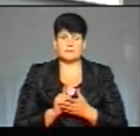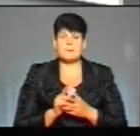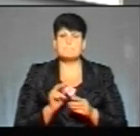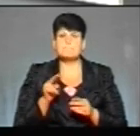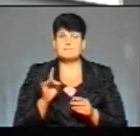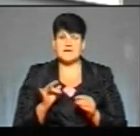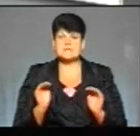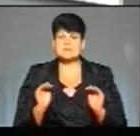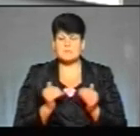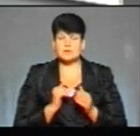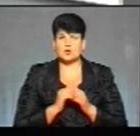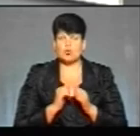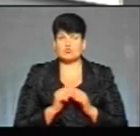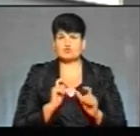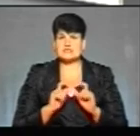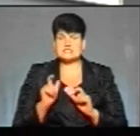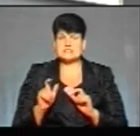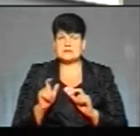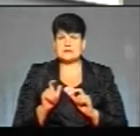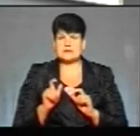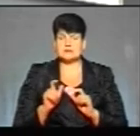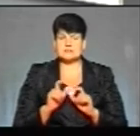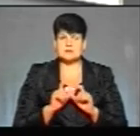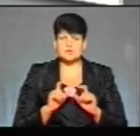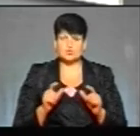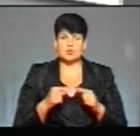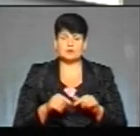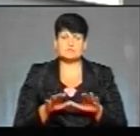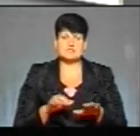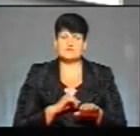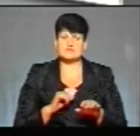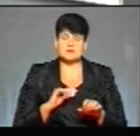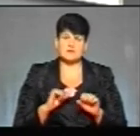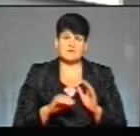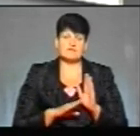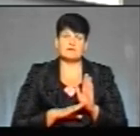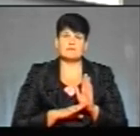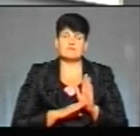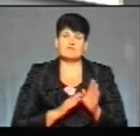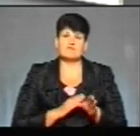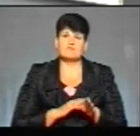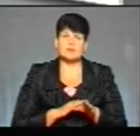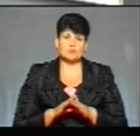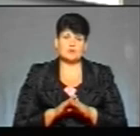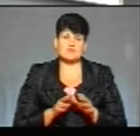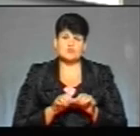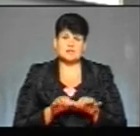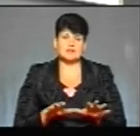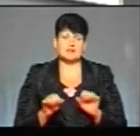зменшенні кожного інституту, так, інституції якоїсь, там органу місцевого самоврядування, чи там виконавчої гілки влади, чи то, людина